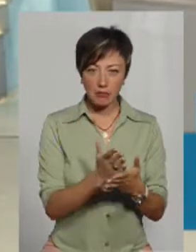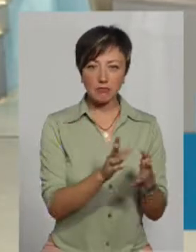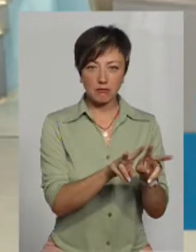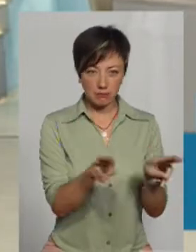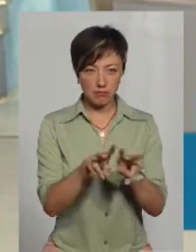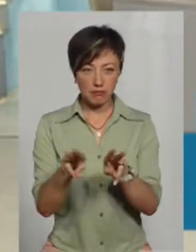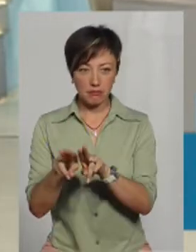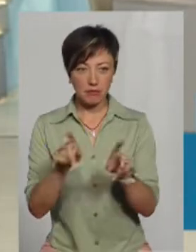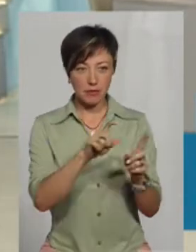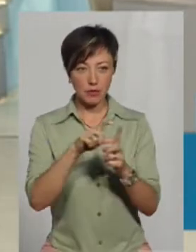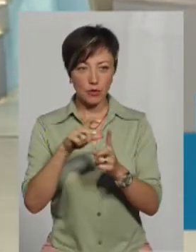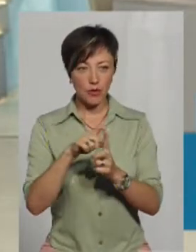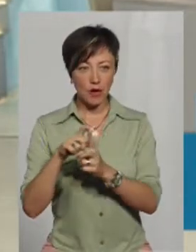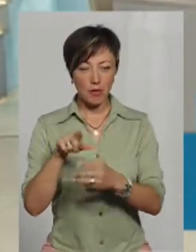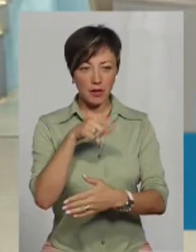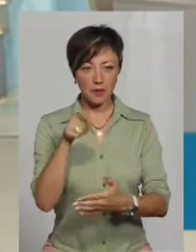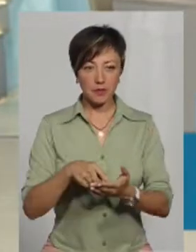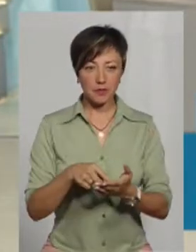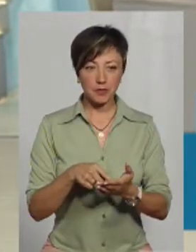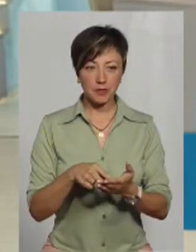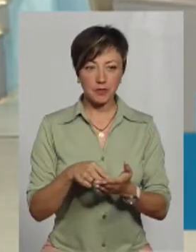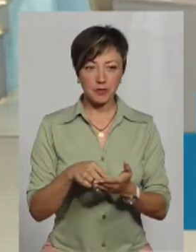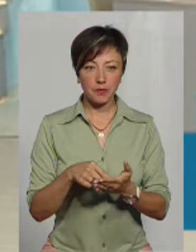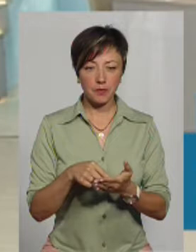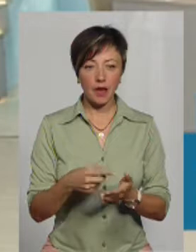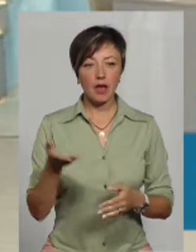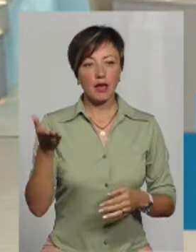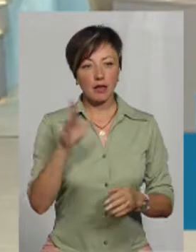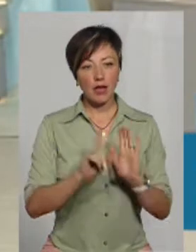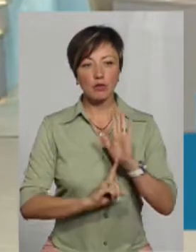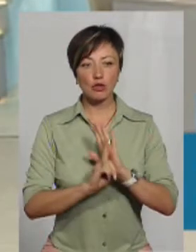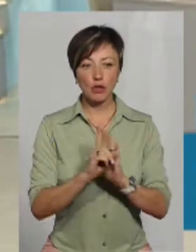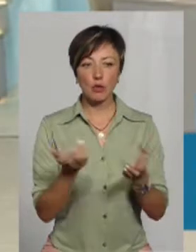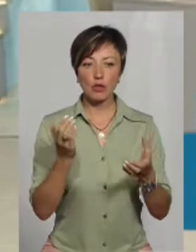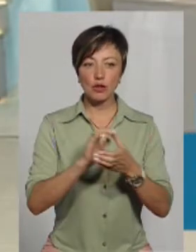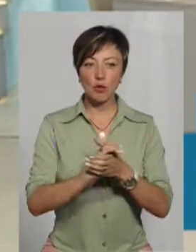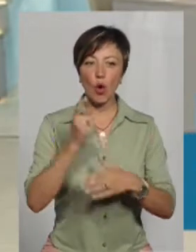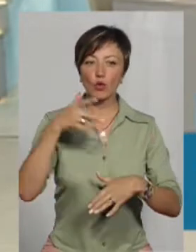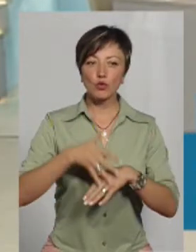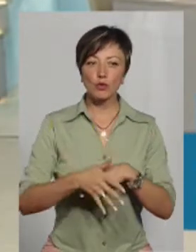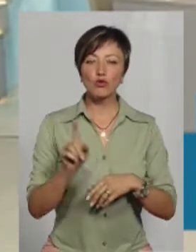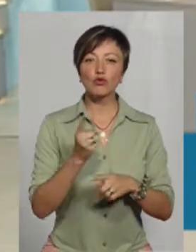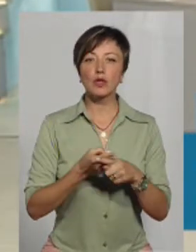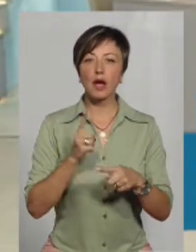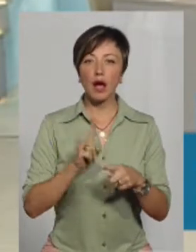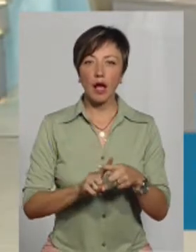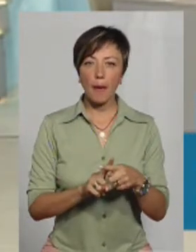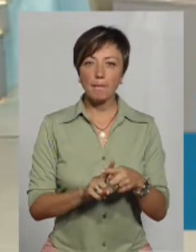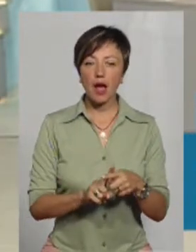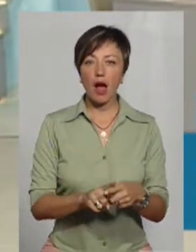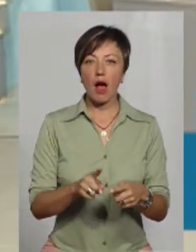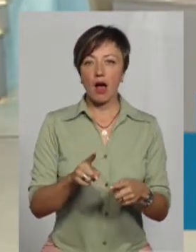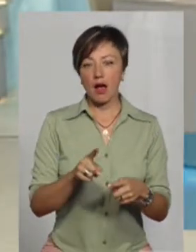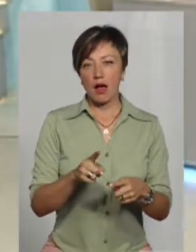синонімами? Прошу. Ну, давайте спочатку познайомимося з самим розумінням, що таке органічна